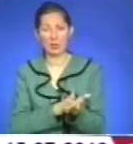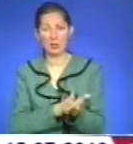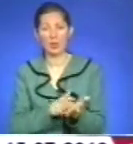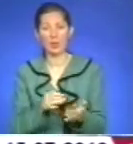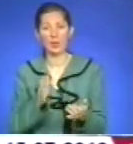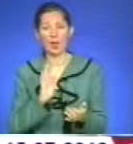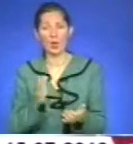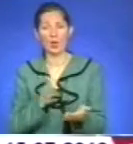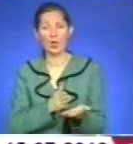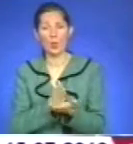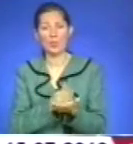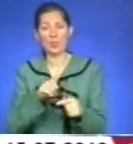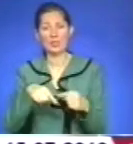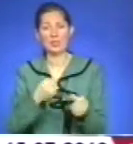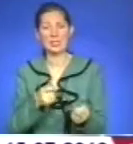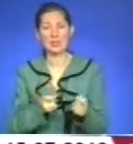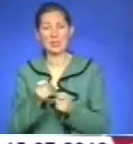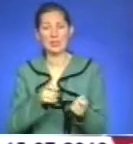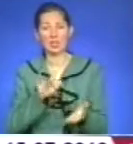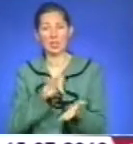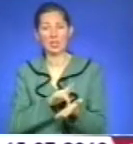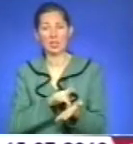будуть йти послуги через адмінцентр.